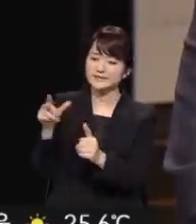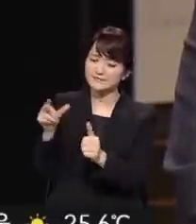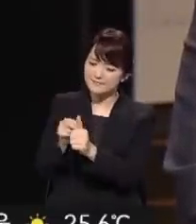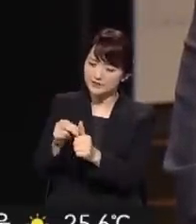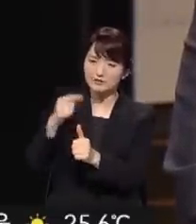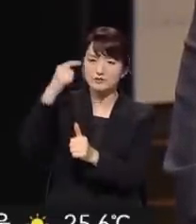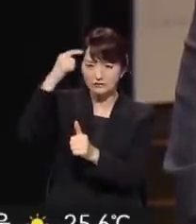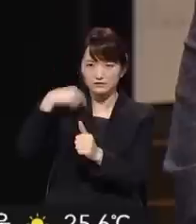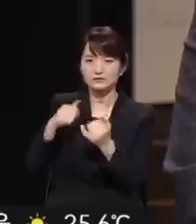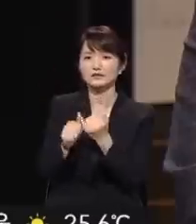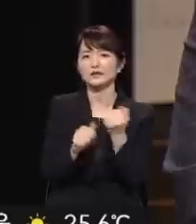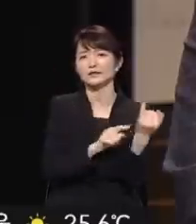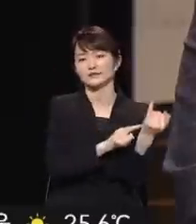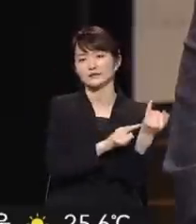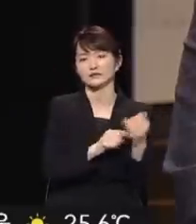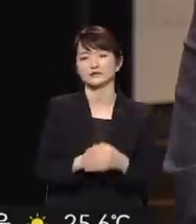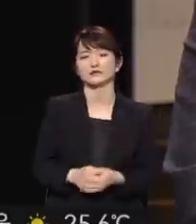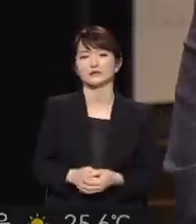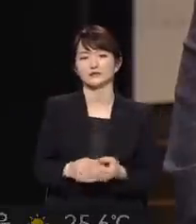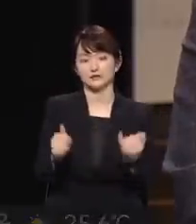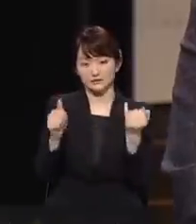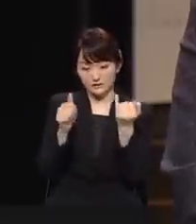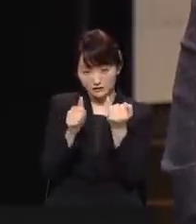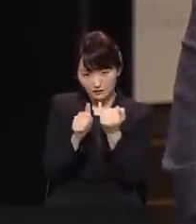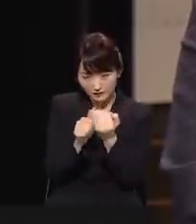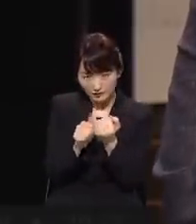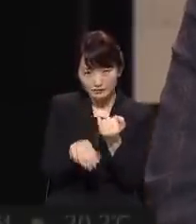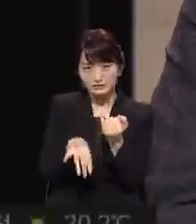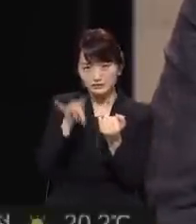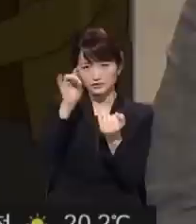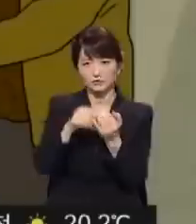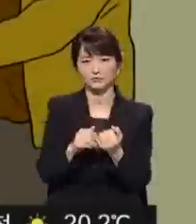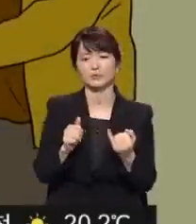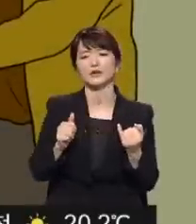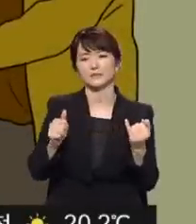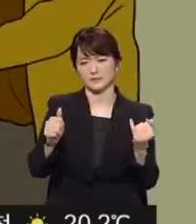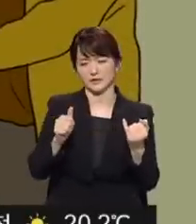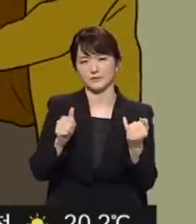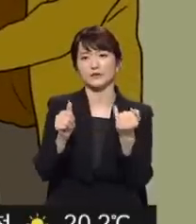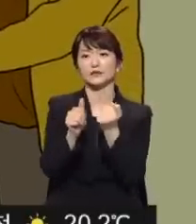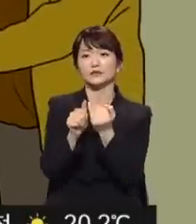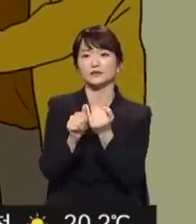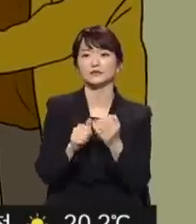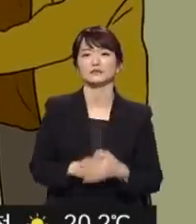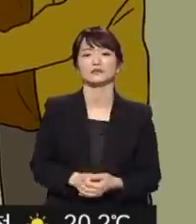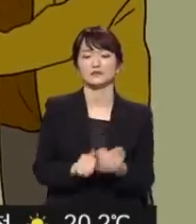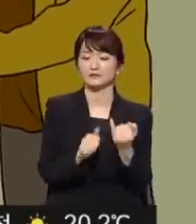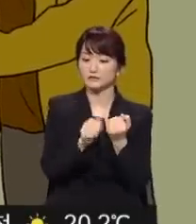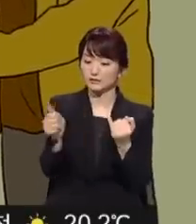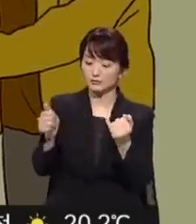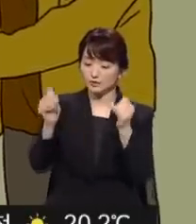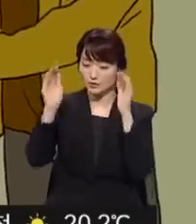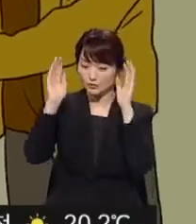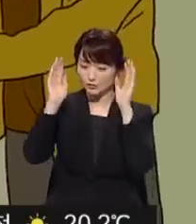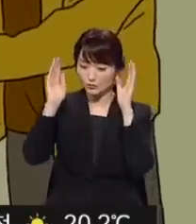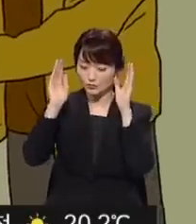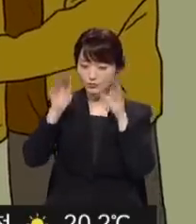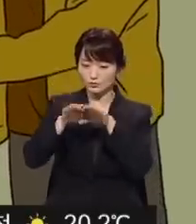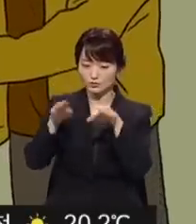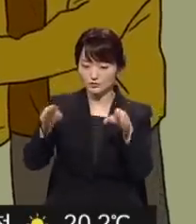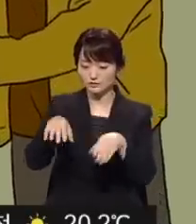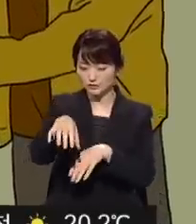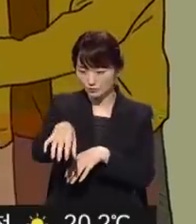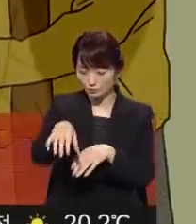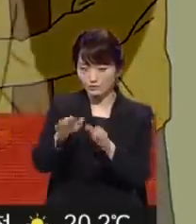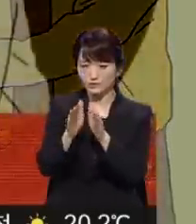아내의 사연입니다. 이들은 신혼이고 맞벌이 부부입니다. 얼마 전에 주말에 남편 서재를 청소를 하다가 이 아내가 남편의 비상금을